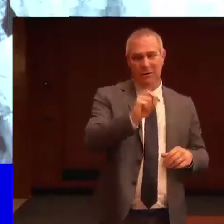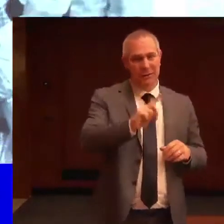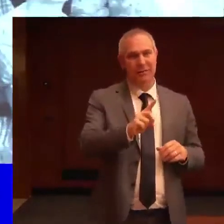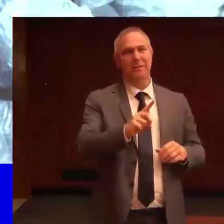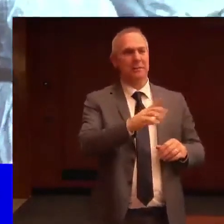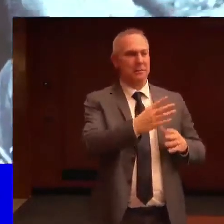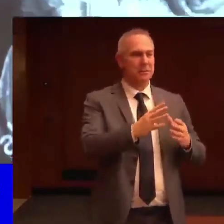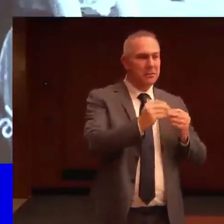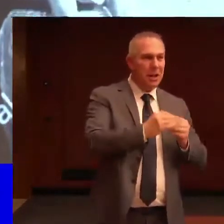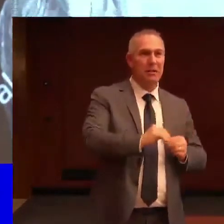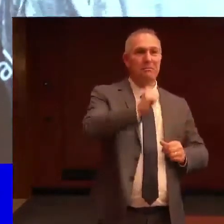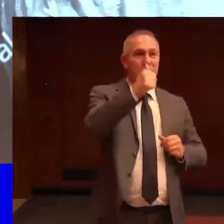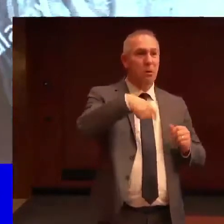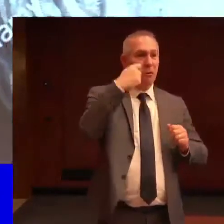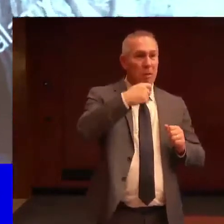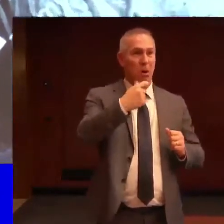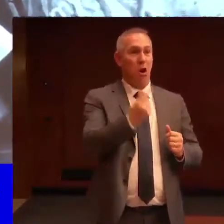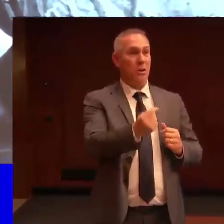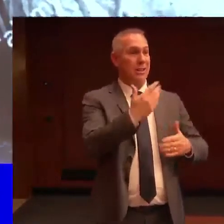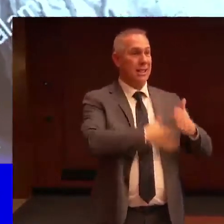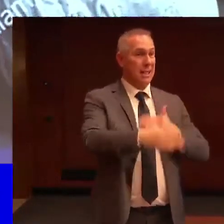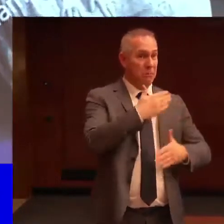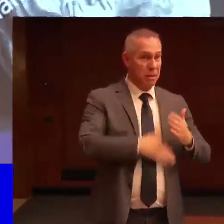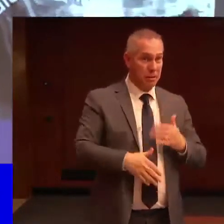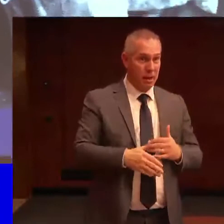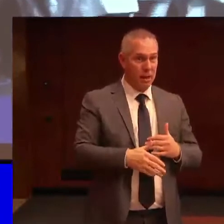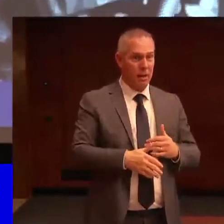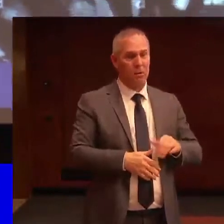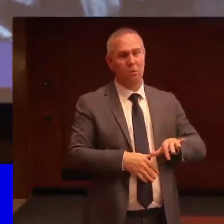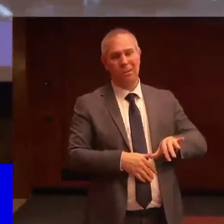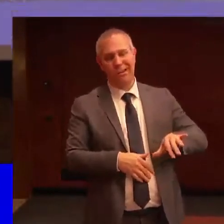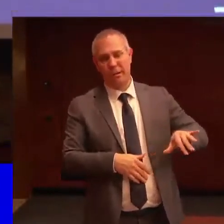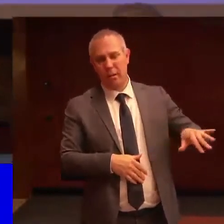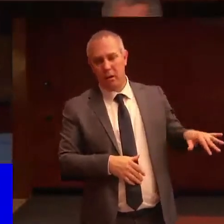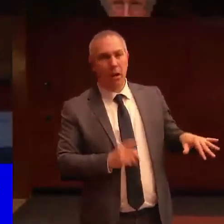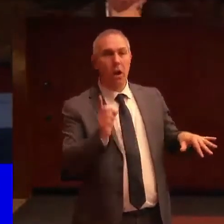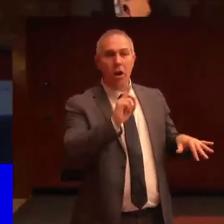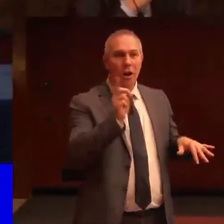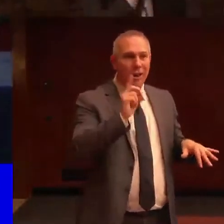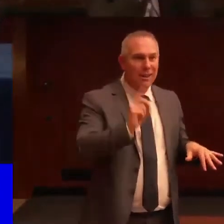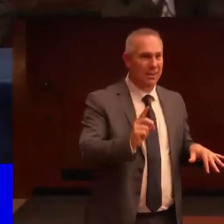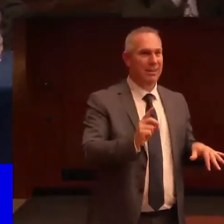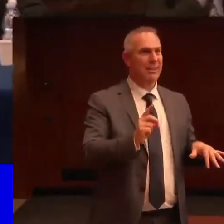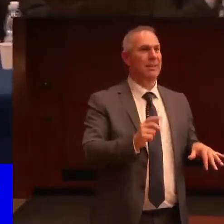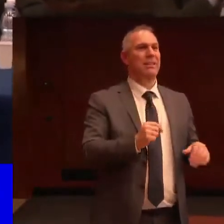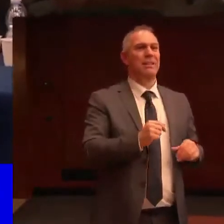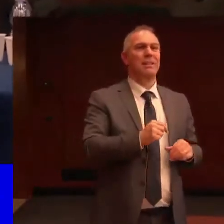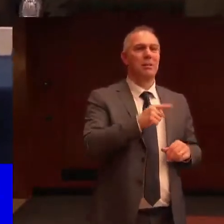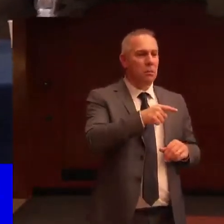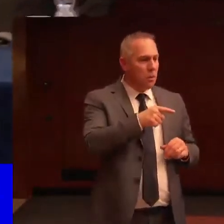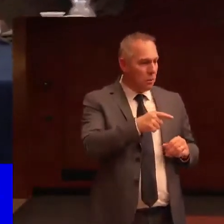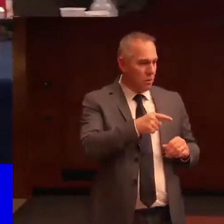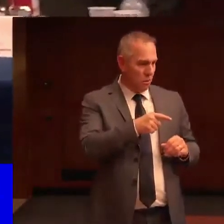con disabilità che non vengono messe alla berlina, ma di cui si fa notare la